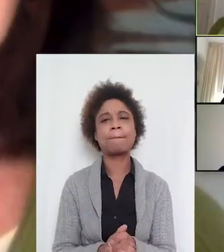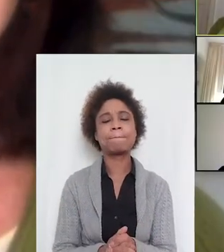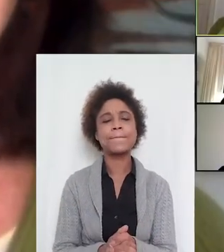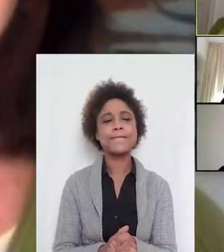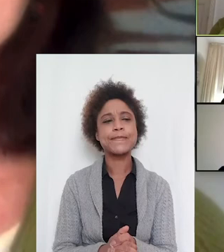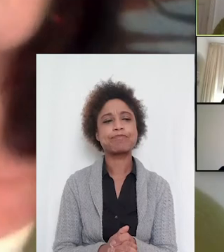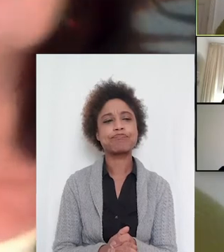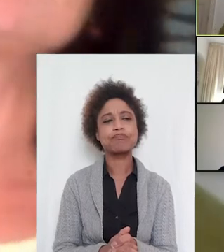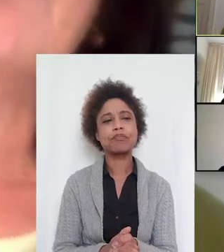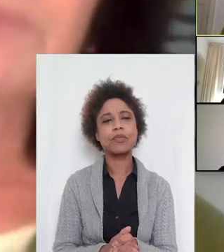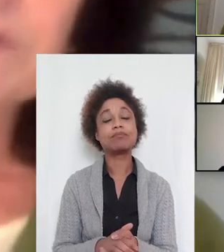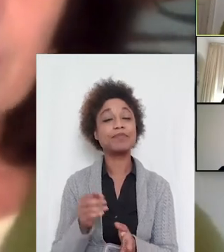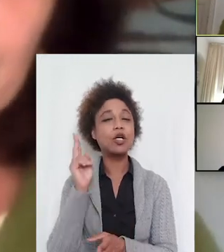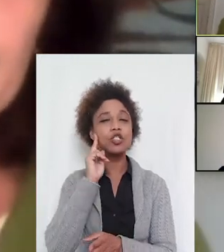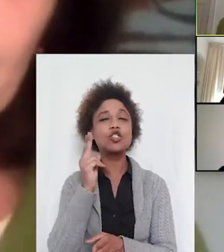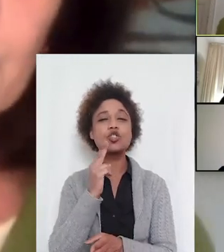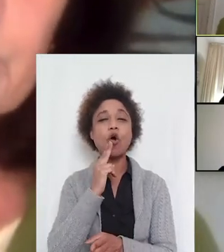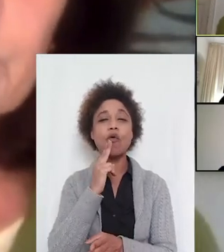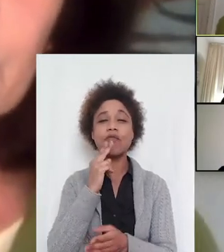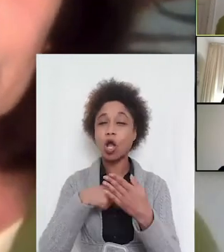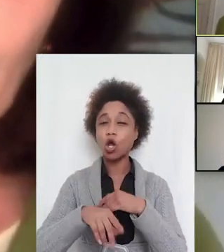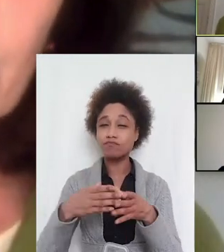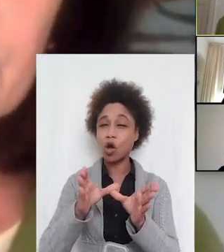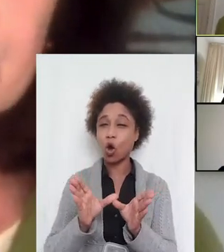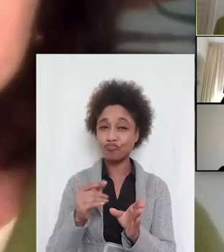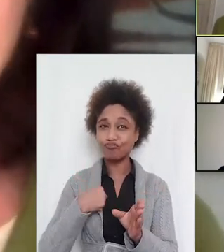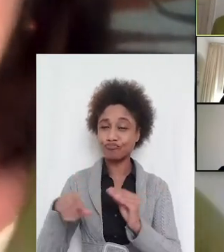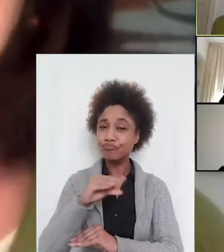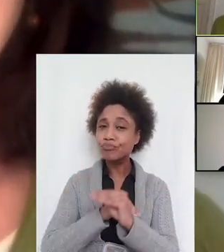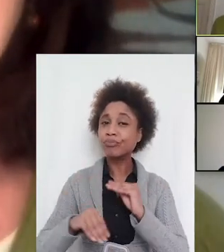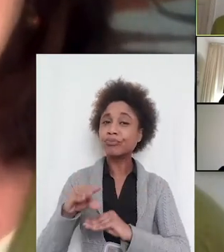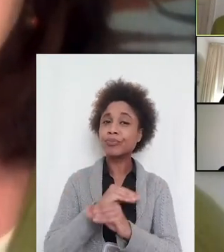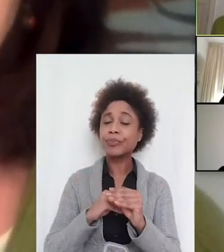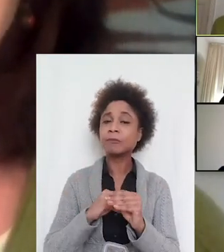Ik heb met dove mensen uit mijn groep besproken,